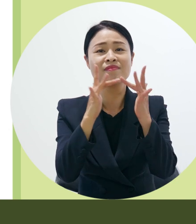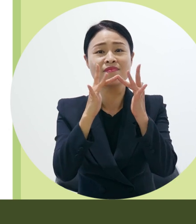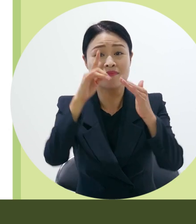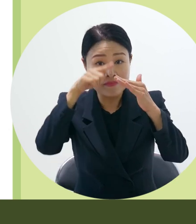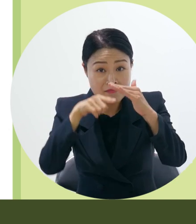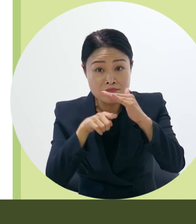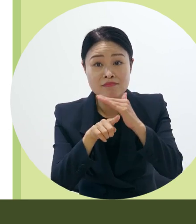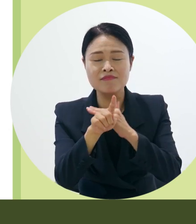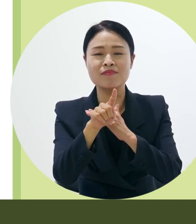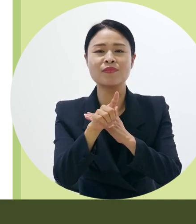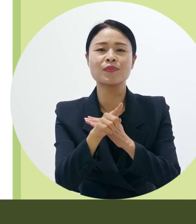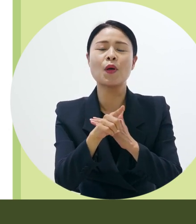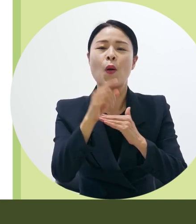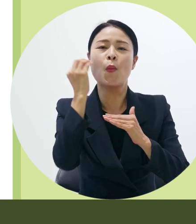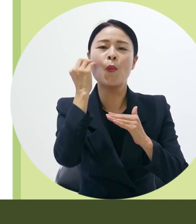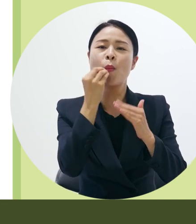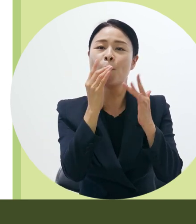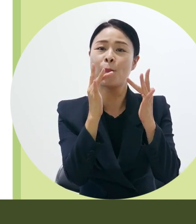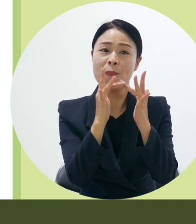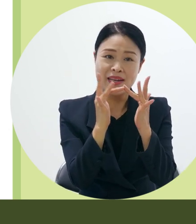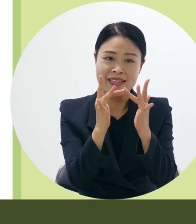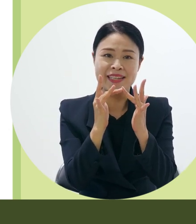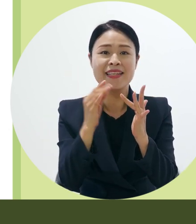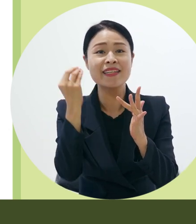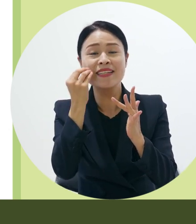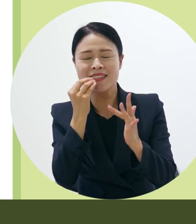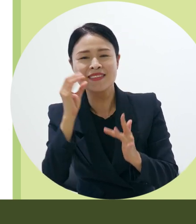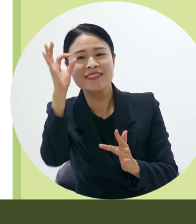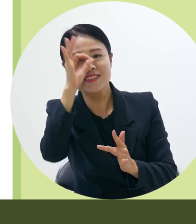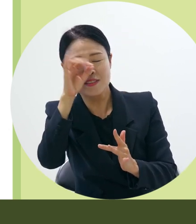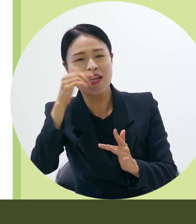웹페이지, 홈페이지를 이르는 우리말.